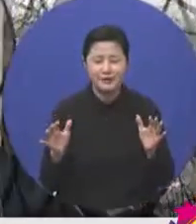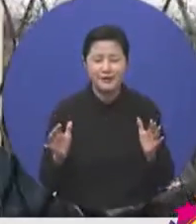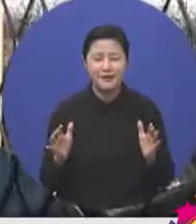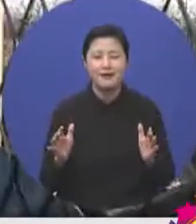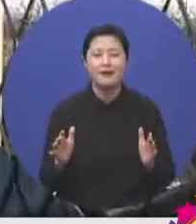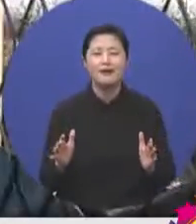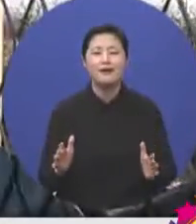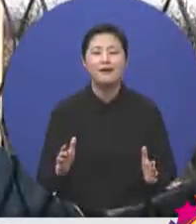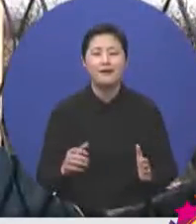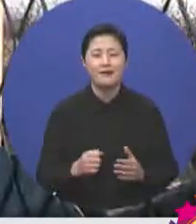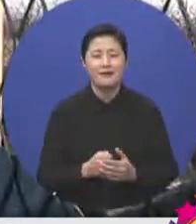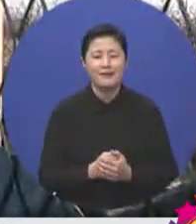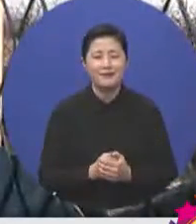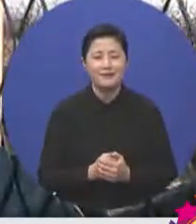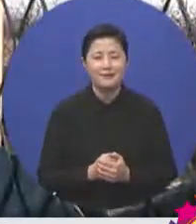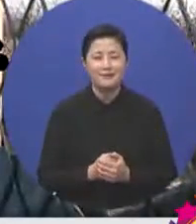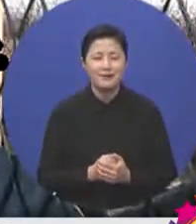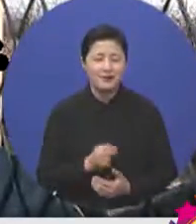순간